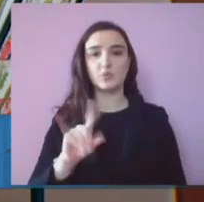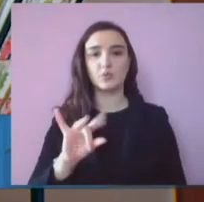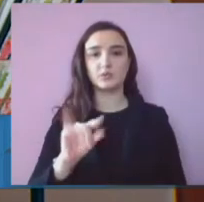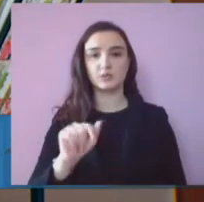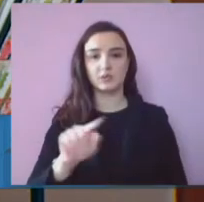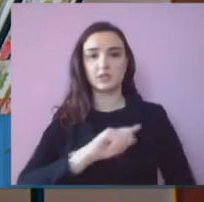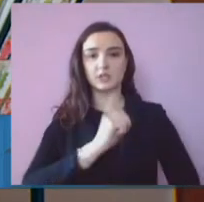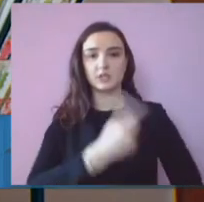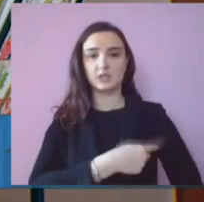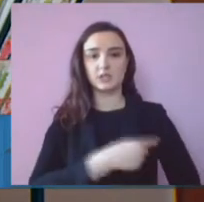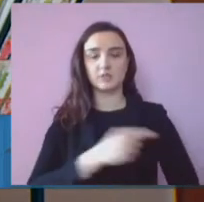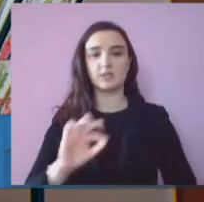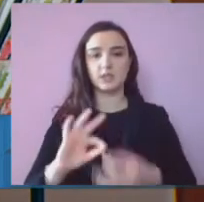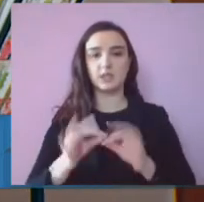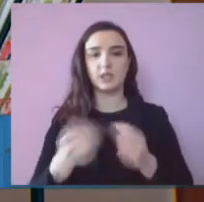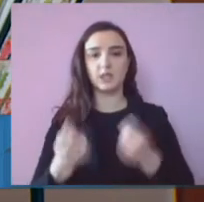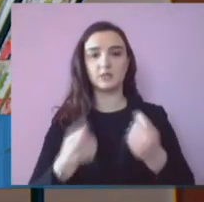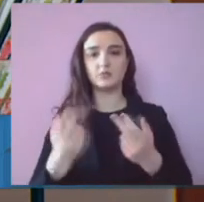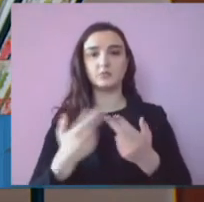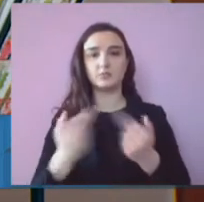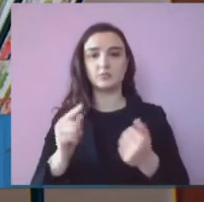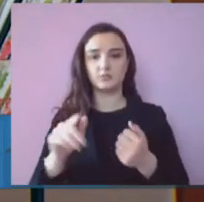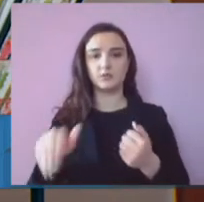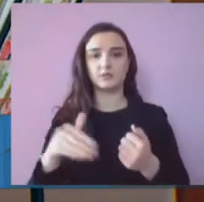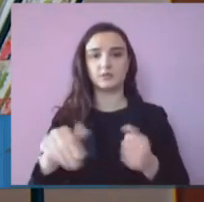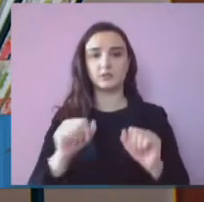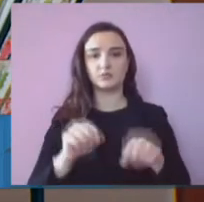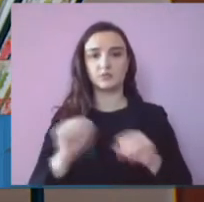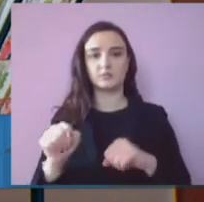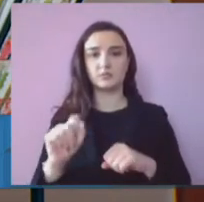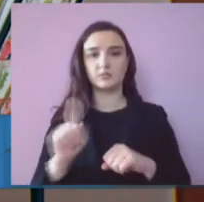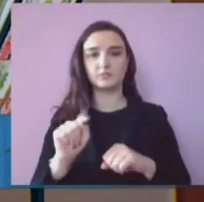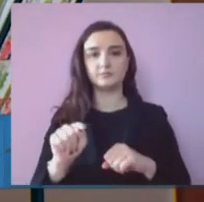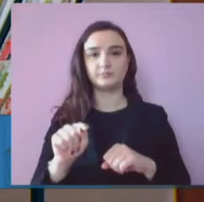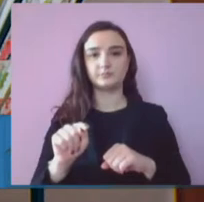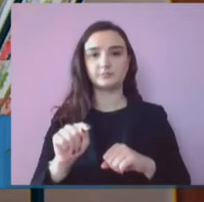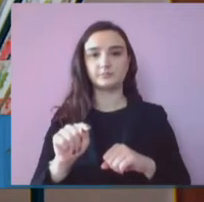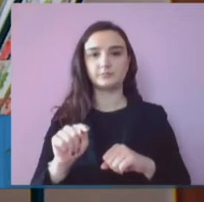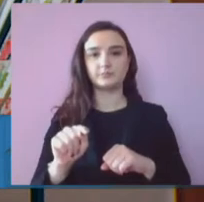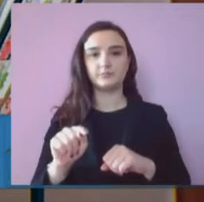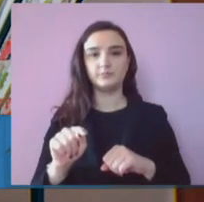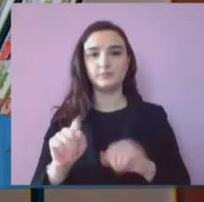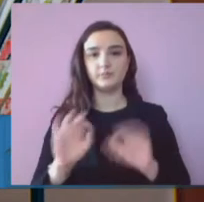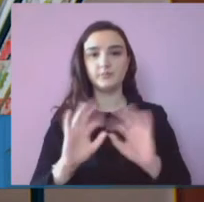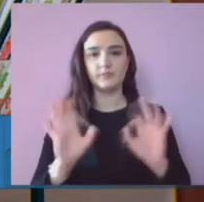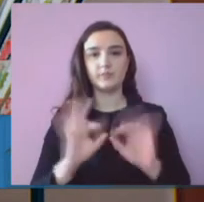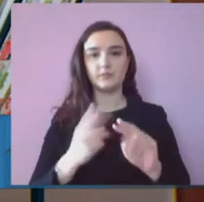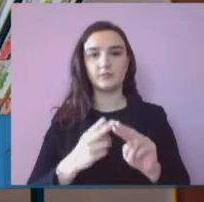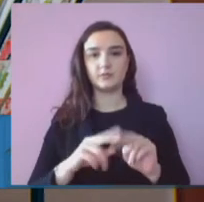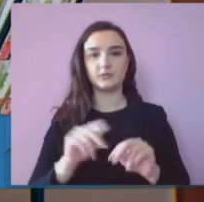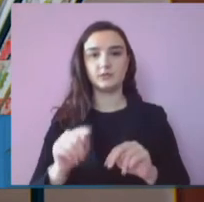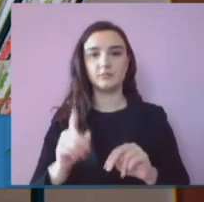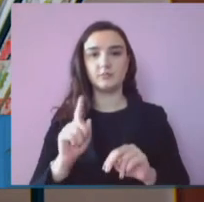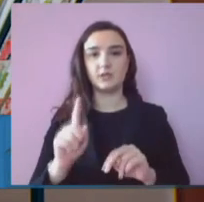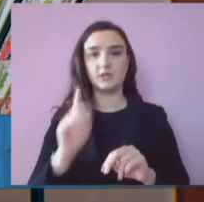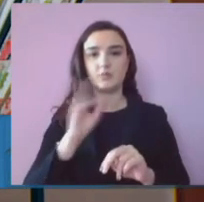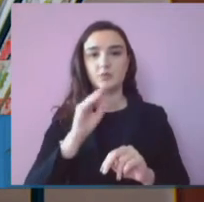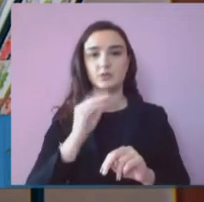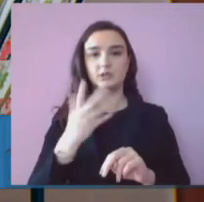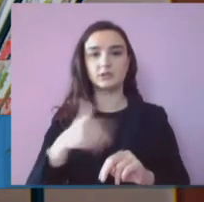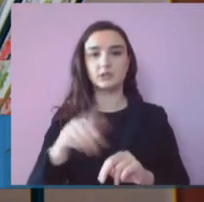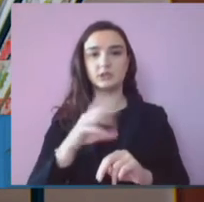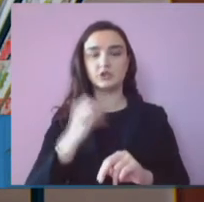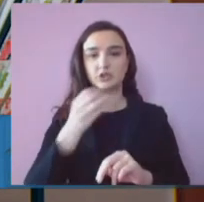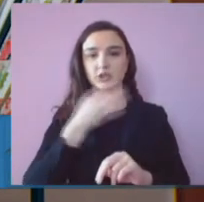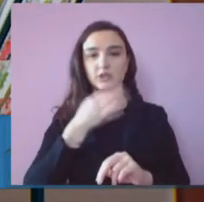ახლა დეტალებში ცხადია, რომ აქ არ აქვს საშუალება, რომ განმარტოთ ეს. მაგრამ როდესაც ჯერ კიდევ